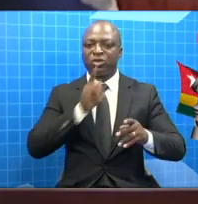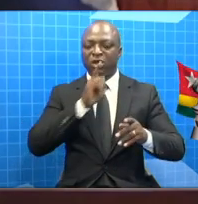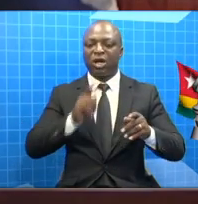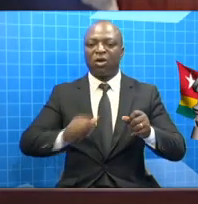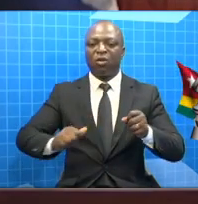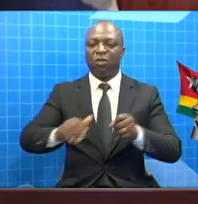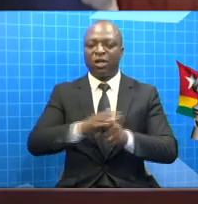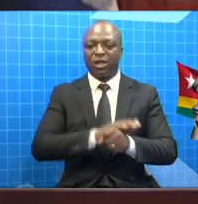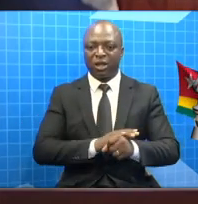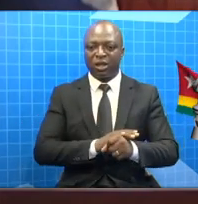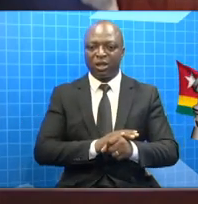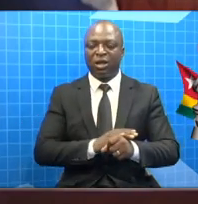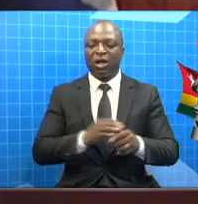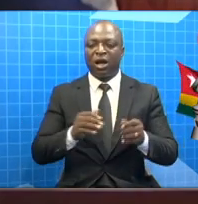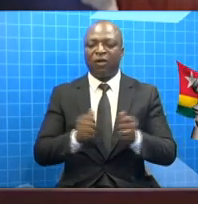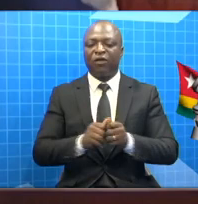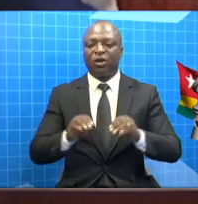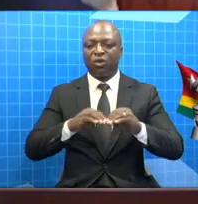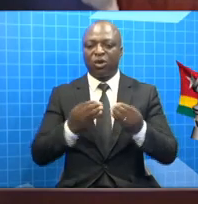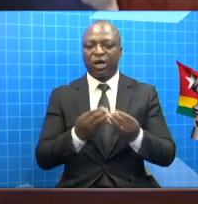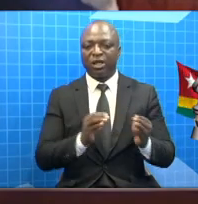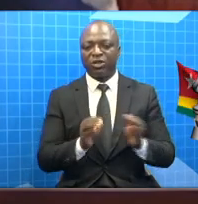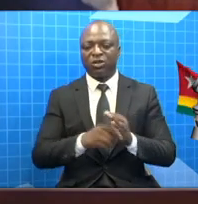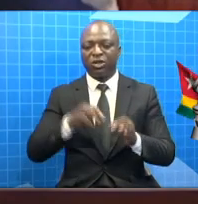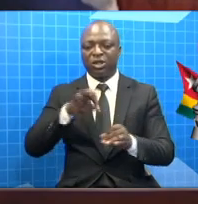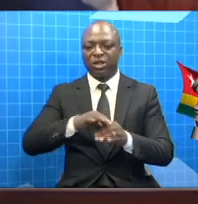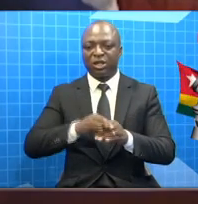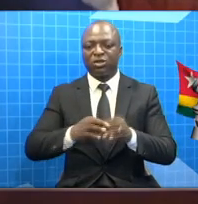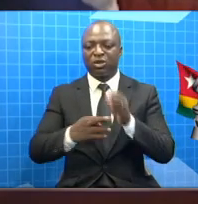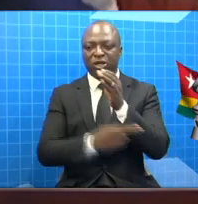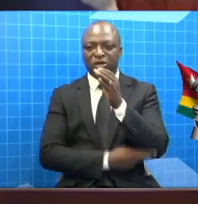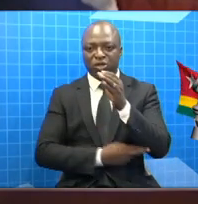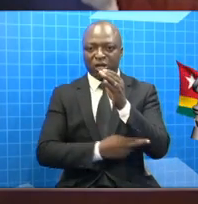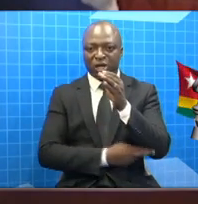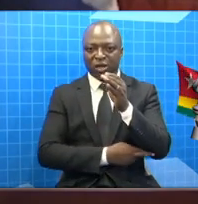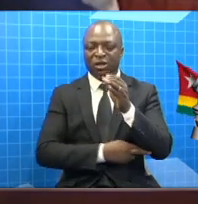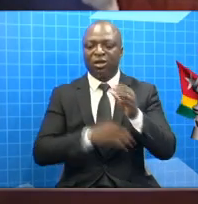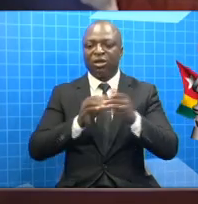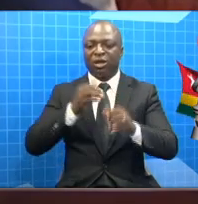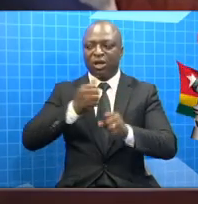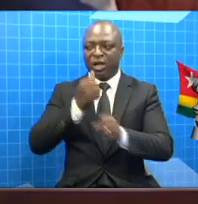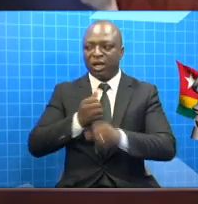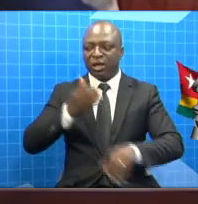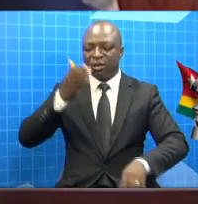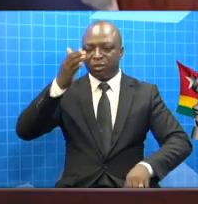complété avec l'organisation des élections régionales dès l'année prochaine.